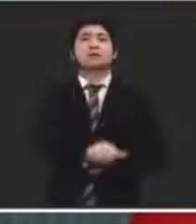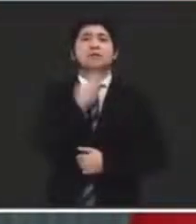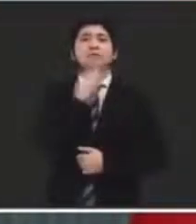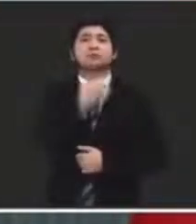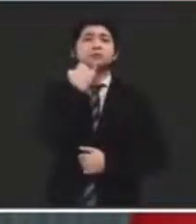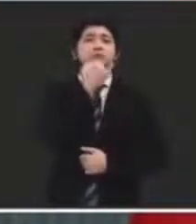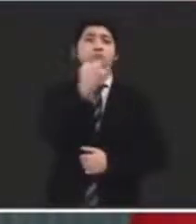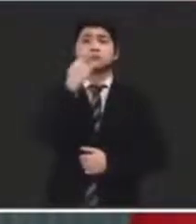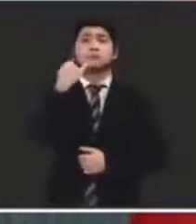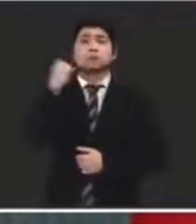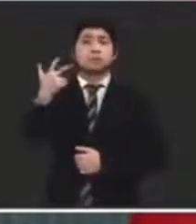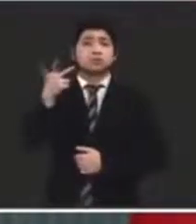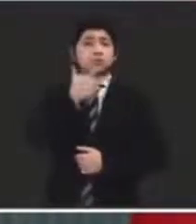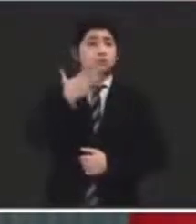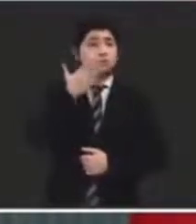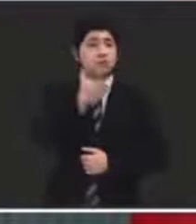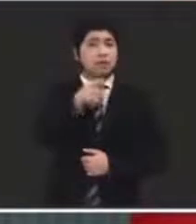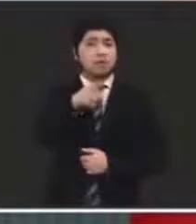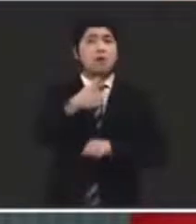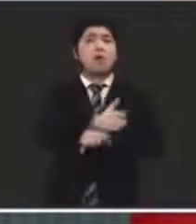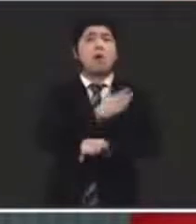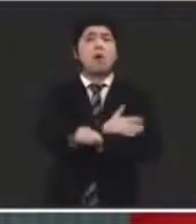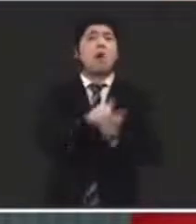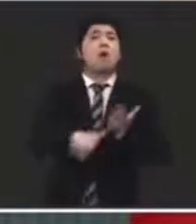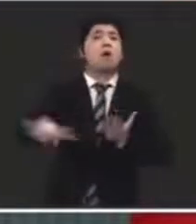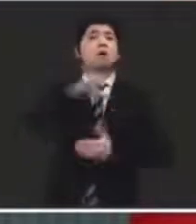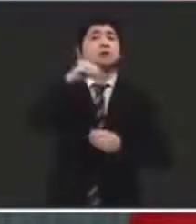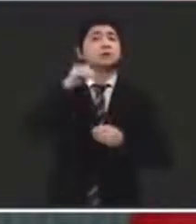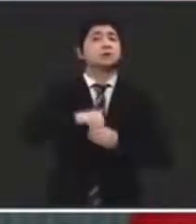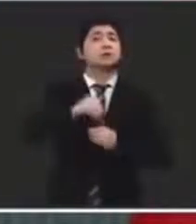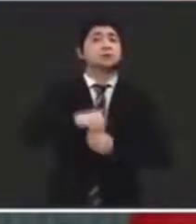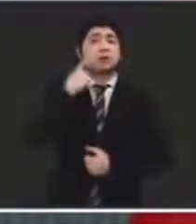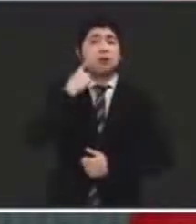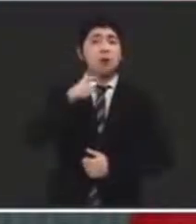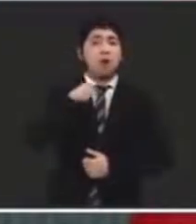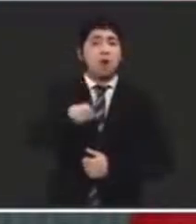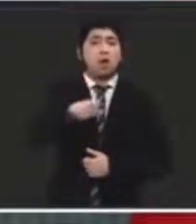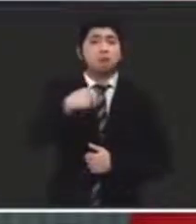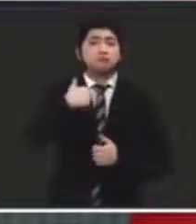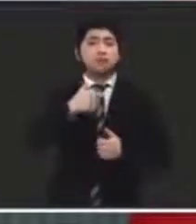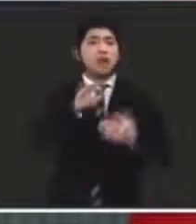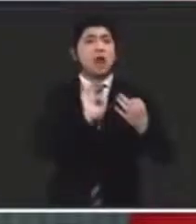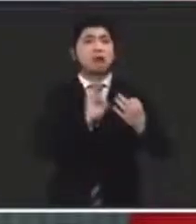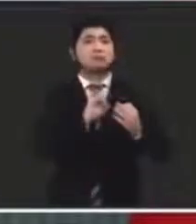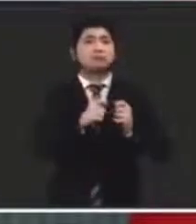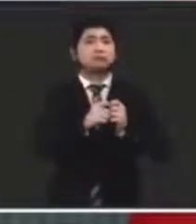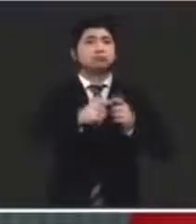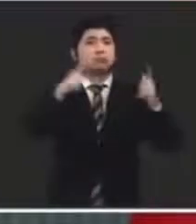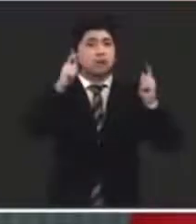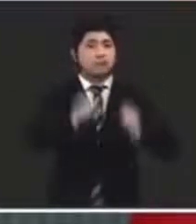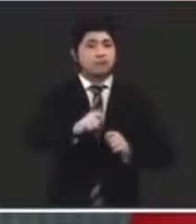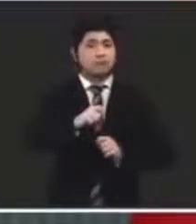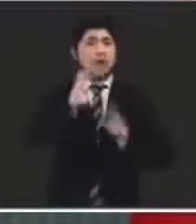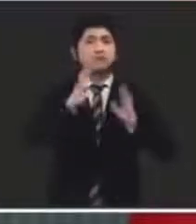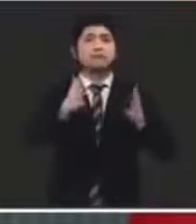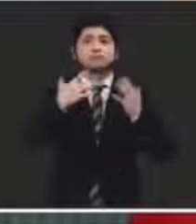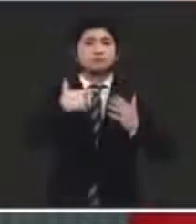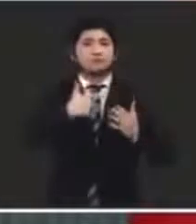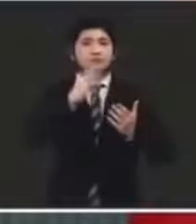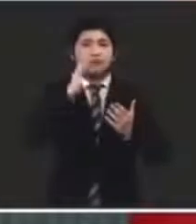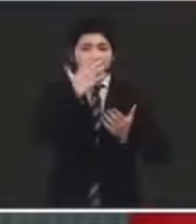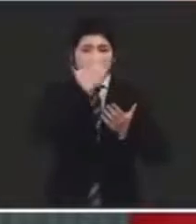ziyaretler Hem bu ülkelerle ilişkilerimizin ilerletilmesi hem de istikrar ortamının